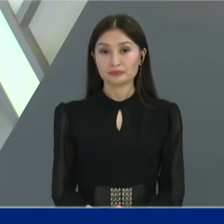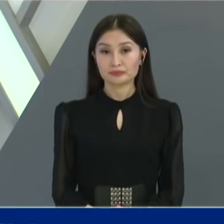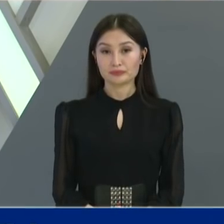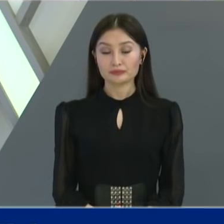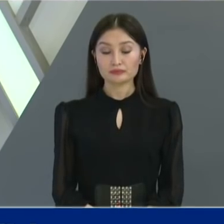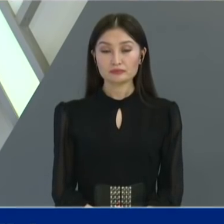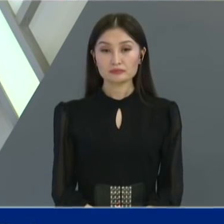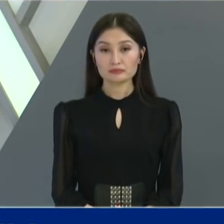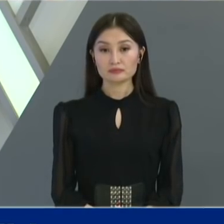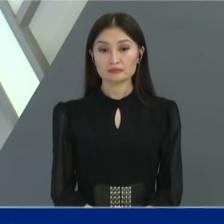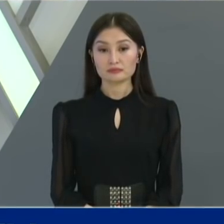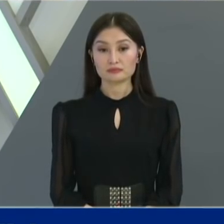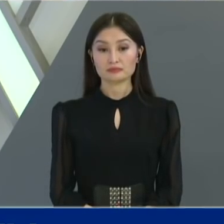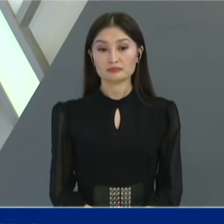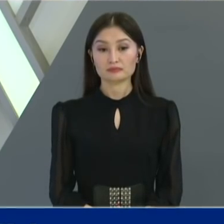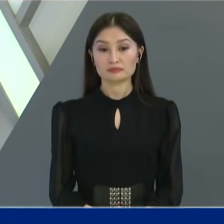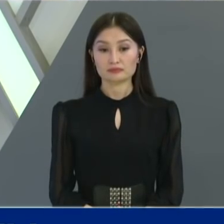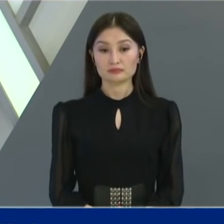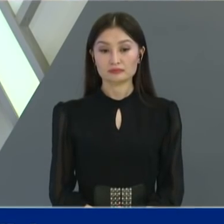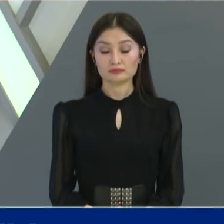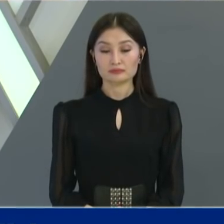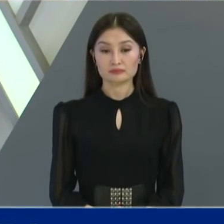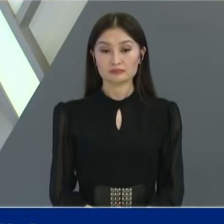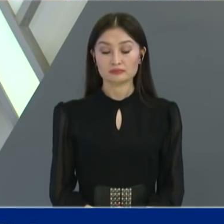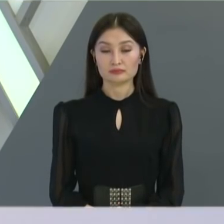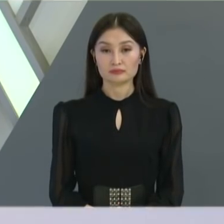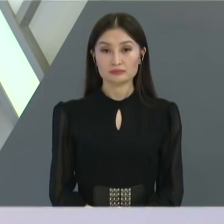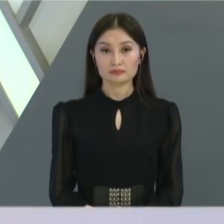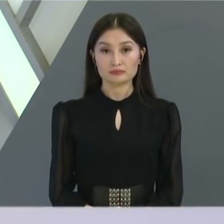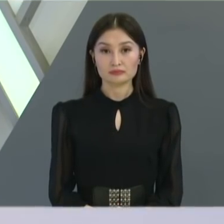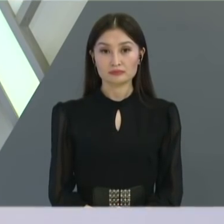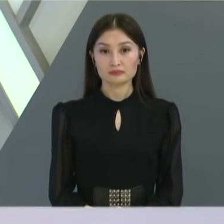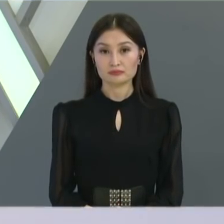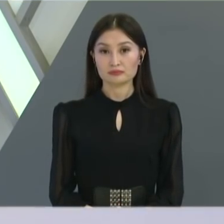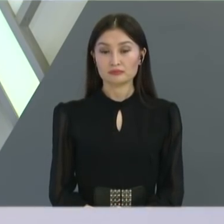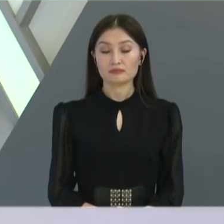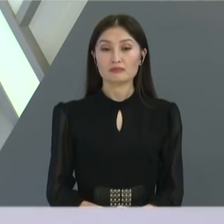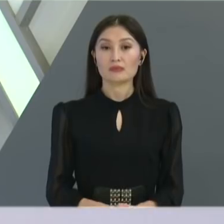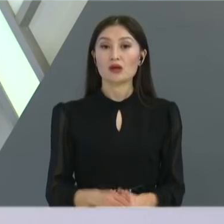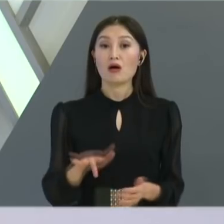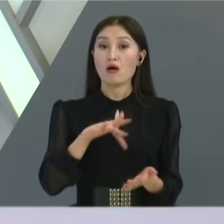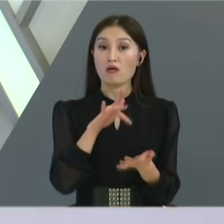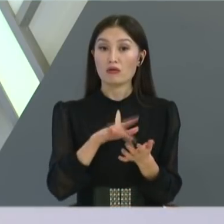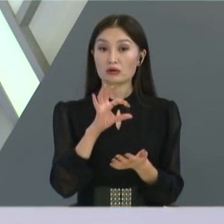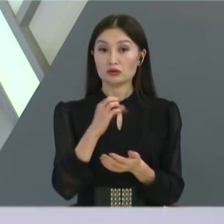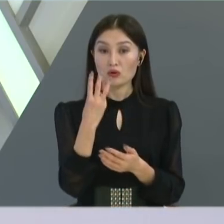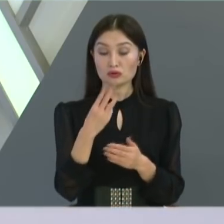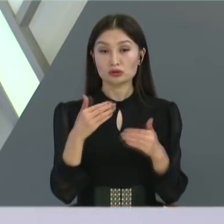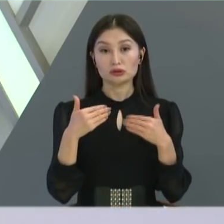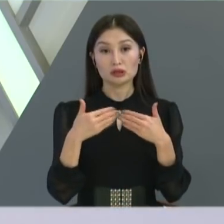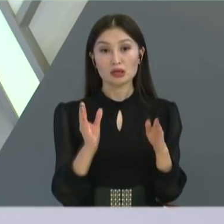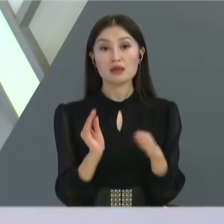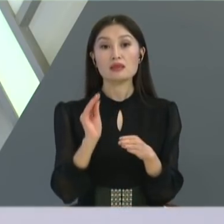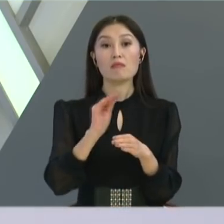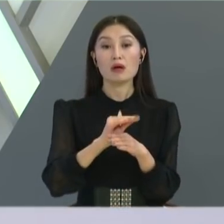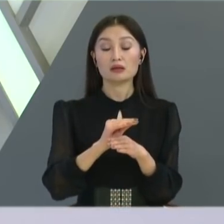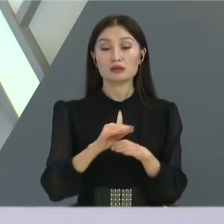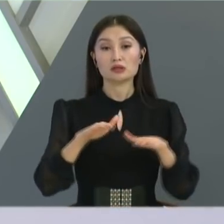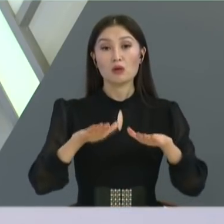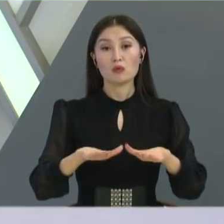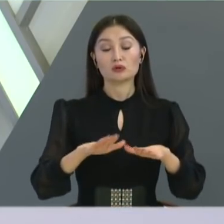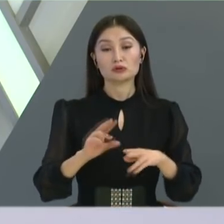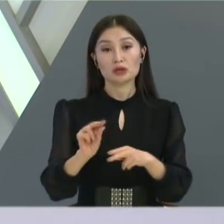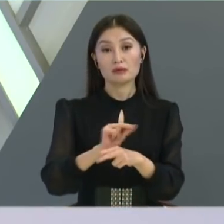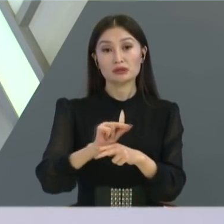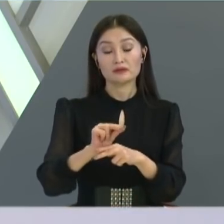Кирпиченко, Азамат Джапаков, Алатау 24. А между тем в городе Ош откроют дополнительные пункты обсервации